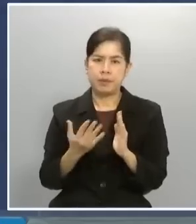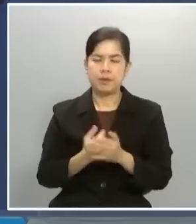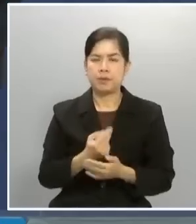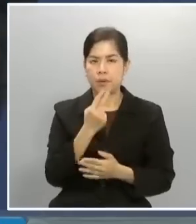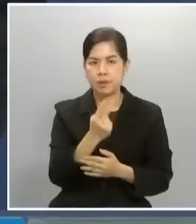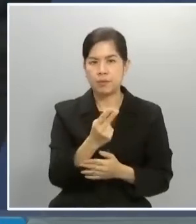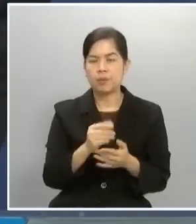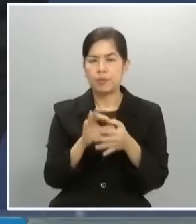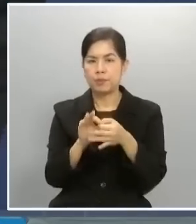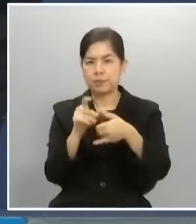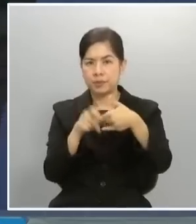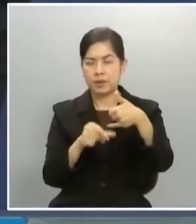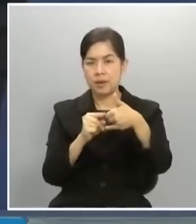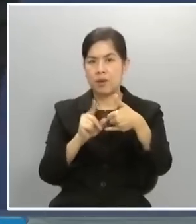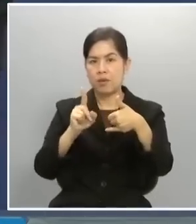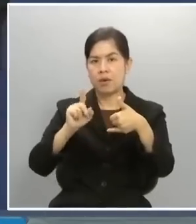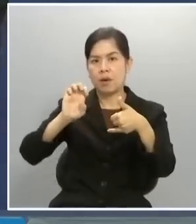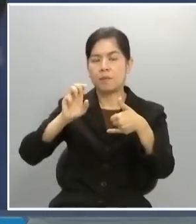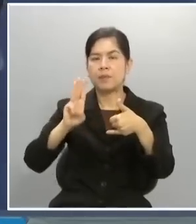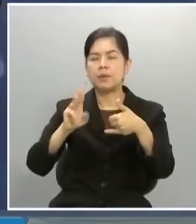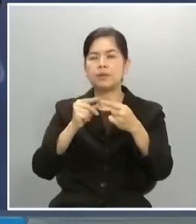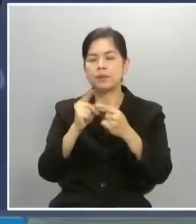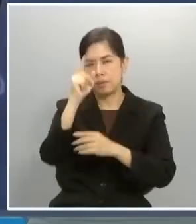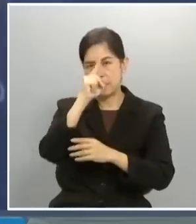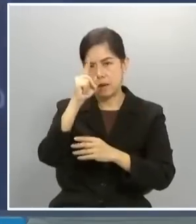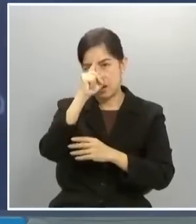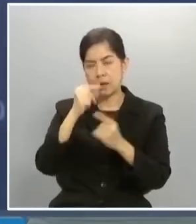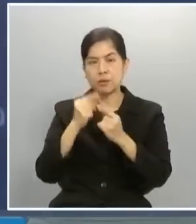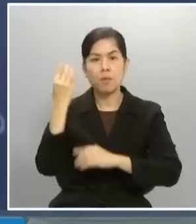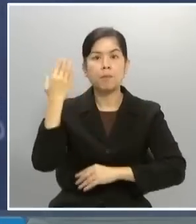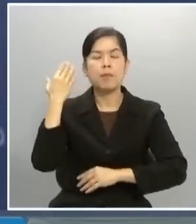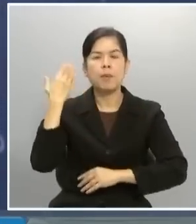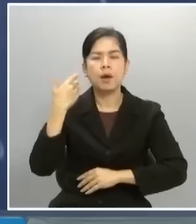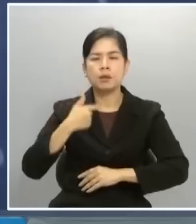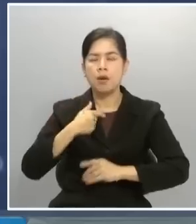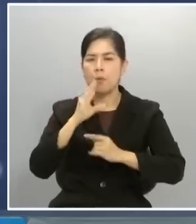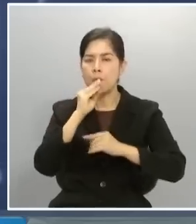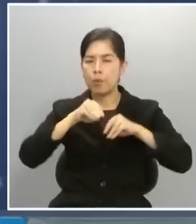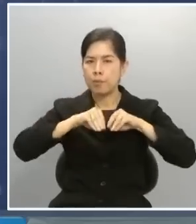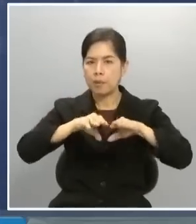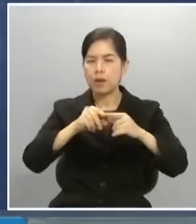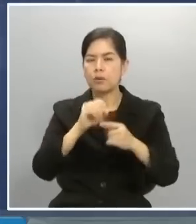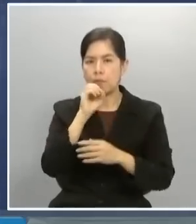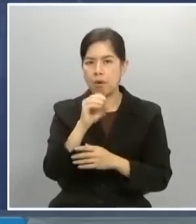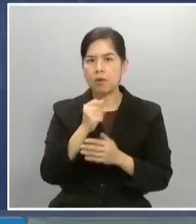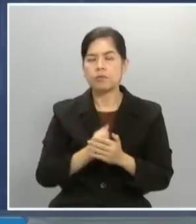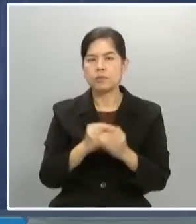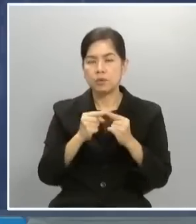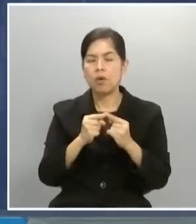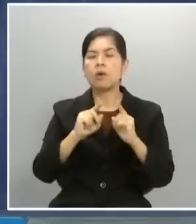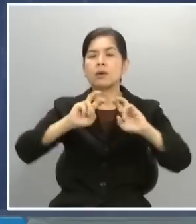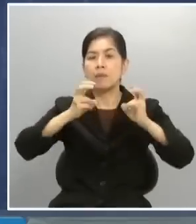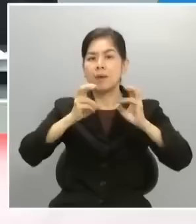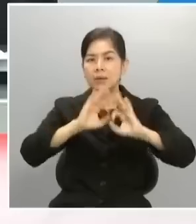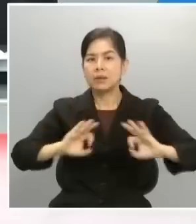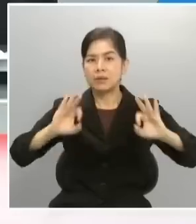ราวของคุณดิสรานะฮะเมื่อวานนี้หลังจากที่เธอมีการออกมาแถลงเนี่ยนะฮะสิ่งที่เธอได้พูดไว้อีกหนเรื่องคือความข้อความสำคัญครับก็คือเรื่องราว